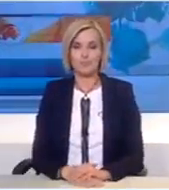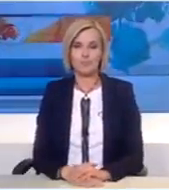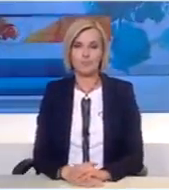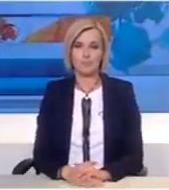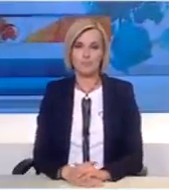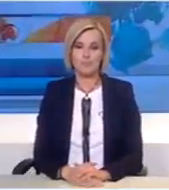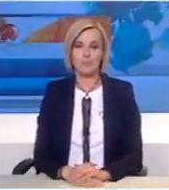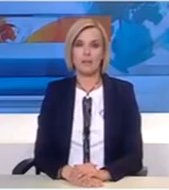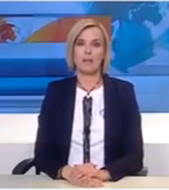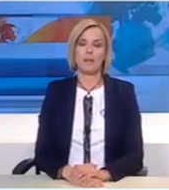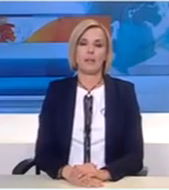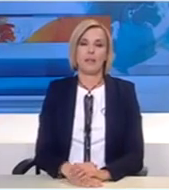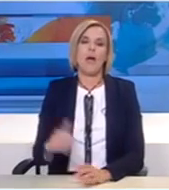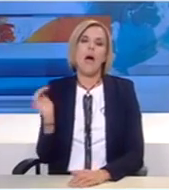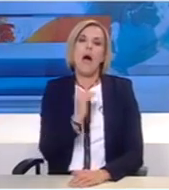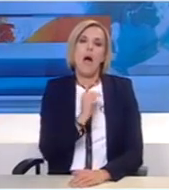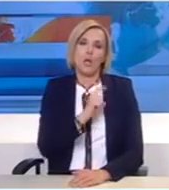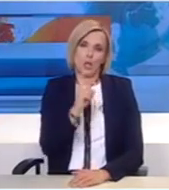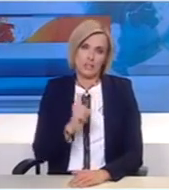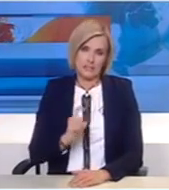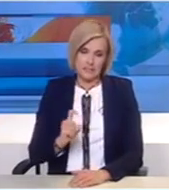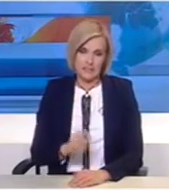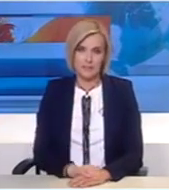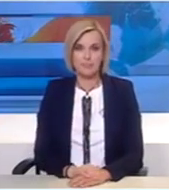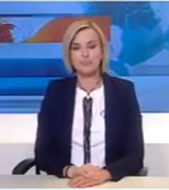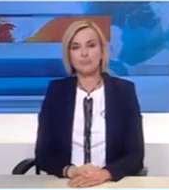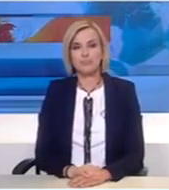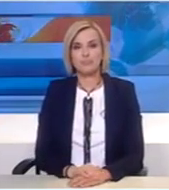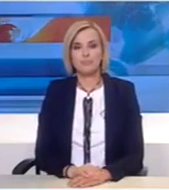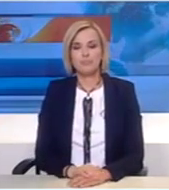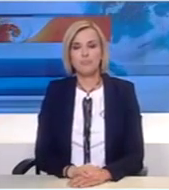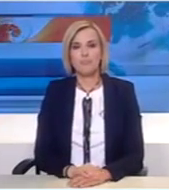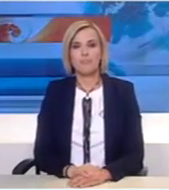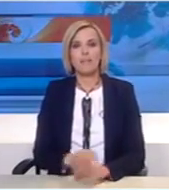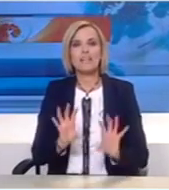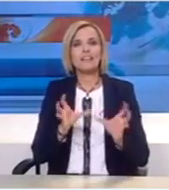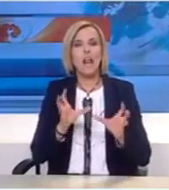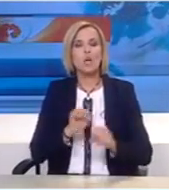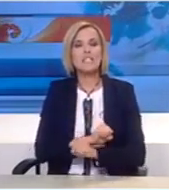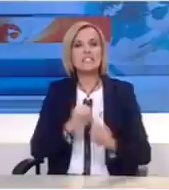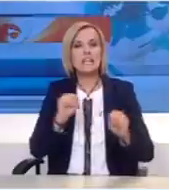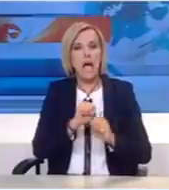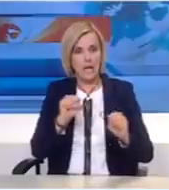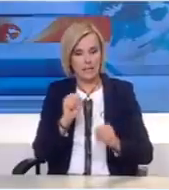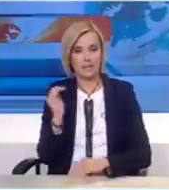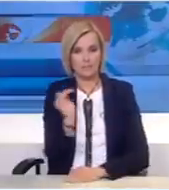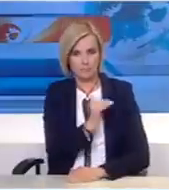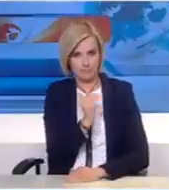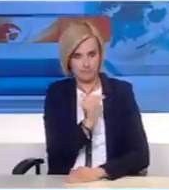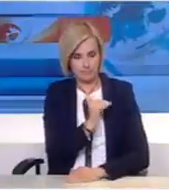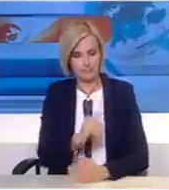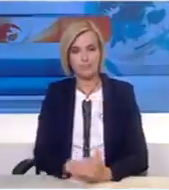Ευχαριστούμε κύριε Υπουργέ. Να περάσουμε σε ερωτήσεις. Η κυρία Κροντήρη από τον τηλεοπτικό σταθμό Sky. Κύριε Τσιόδρα και κύριε